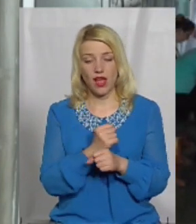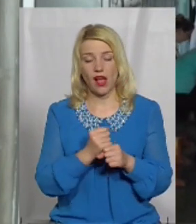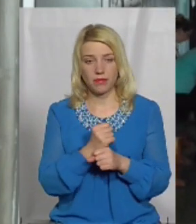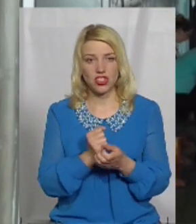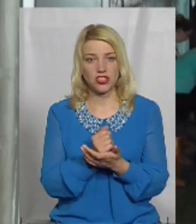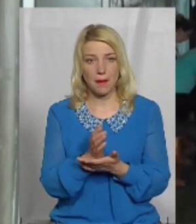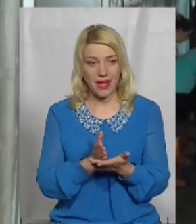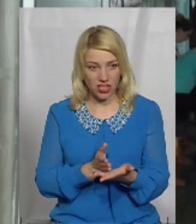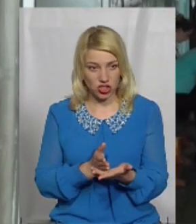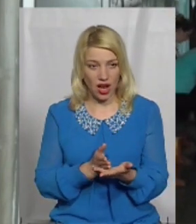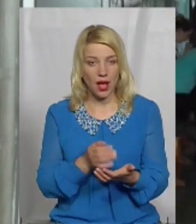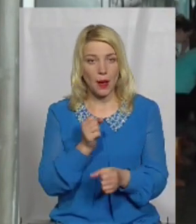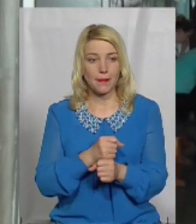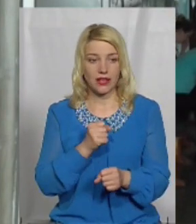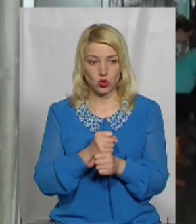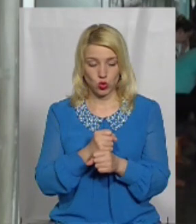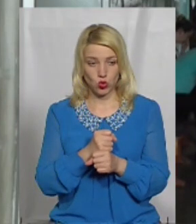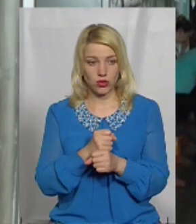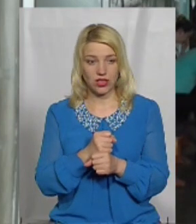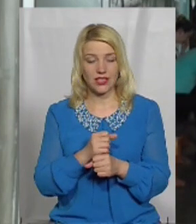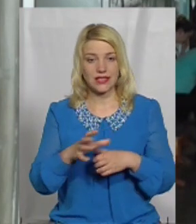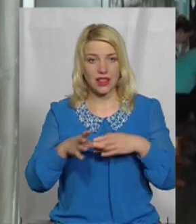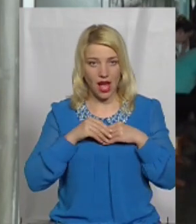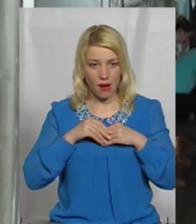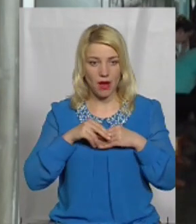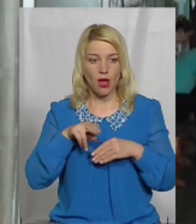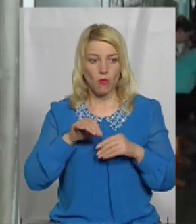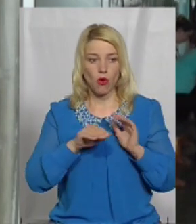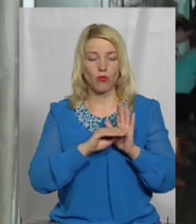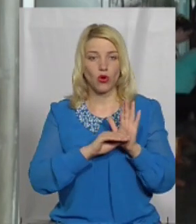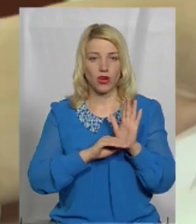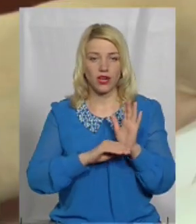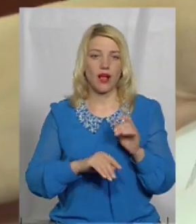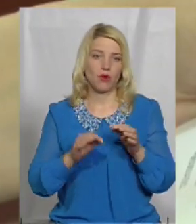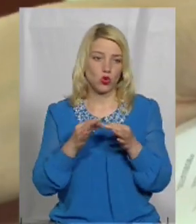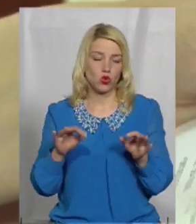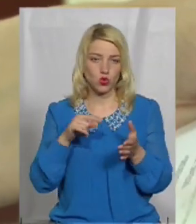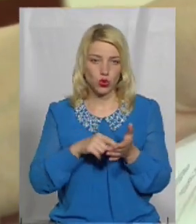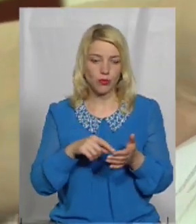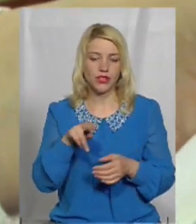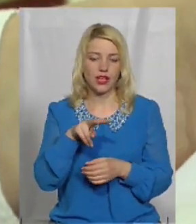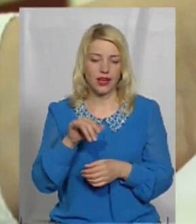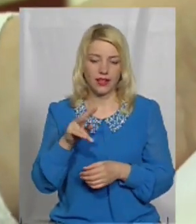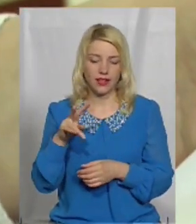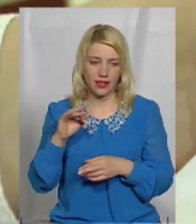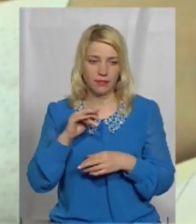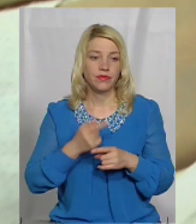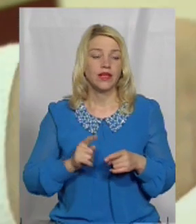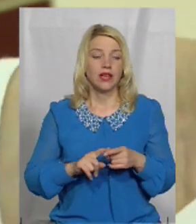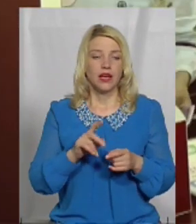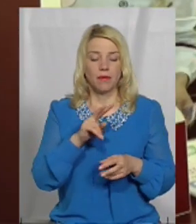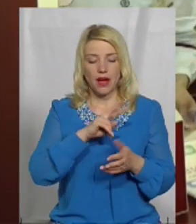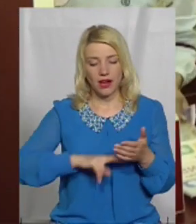мережа працює з нами по програмі «Доступні ліки». Паралельно з електронним рецептом, який діє лише